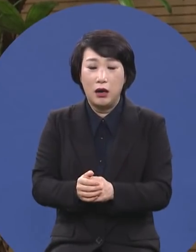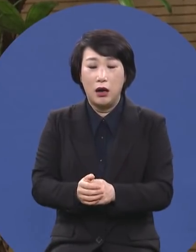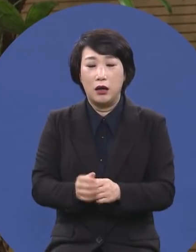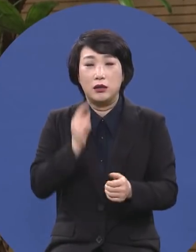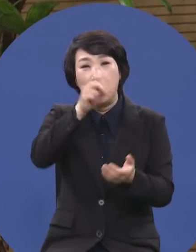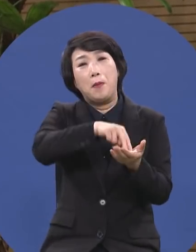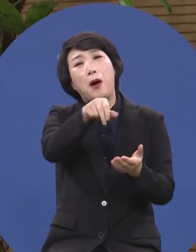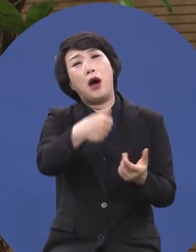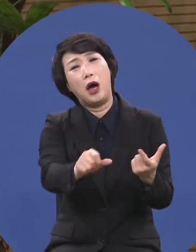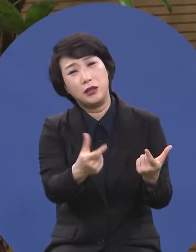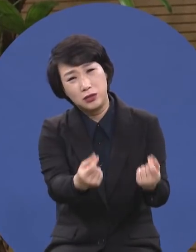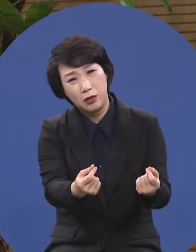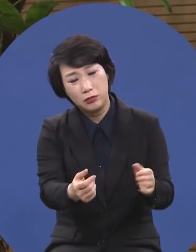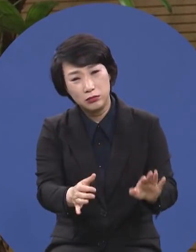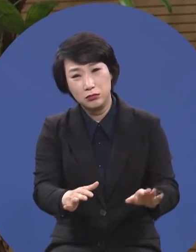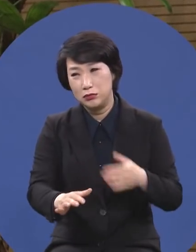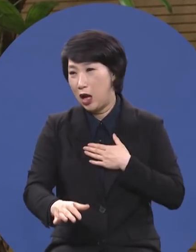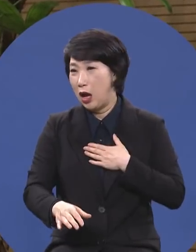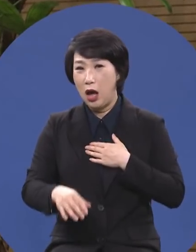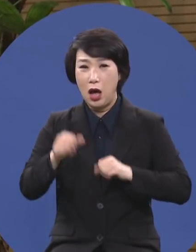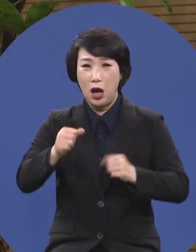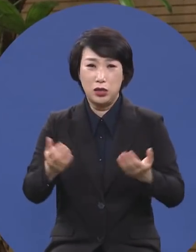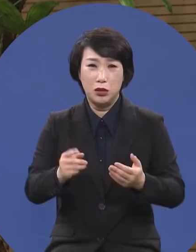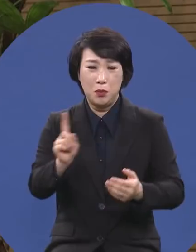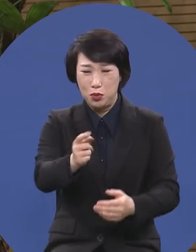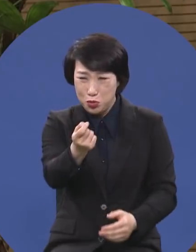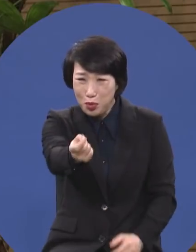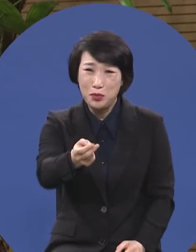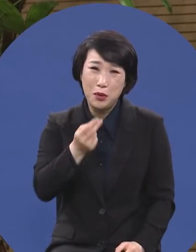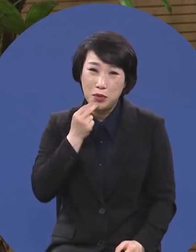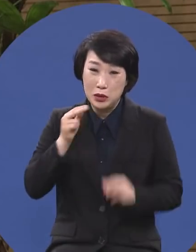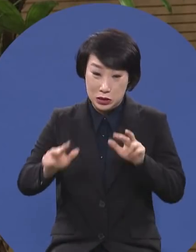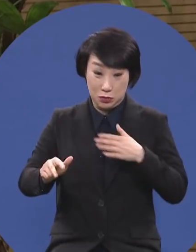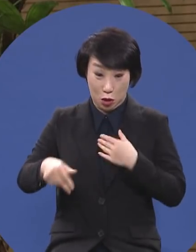없어. 내가 지금 서서 이렇게 설교하는 것도 다